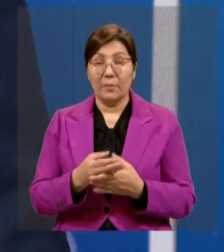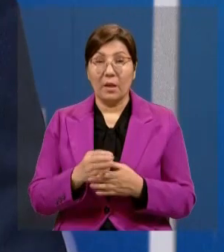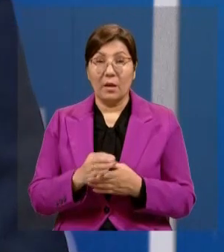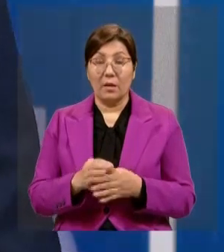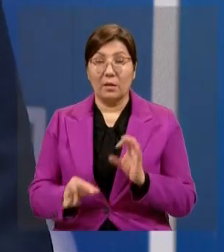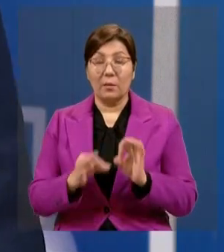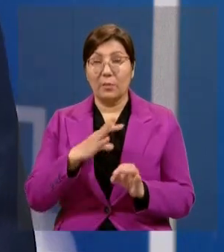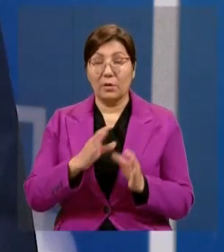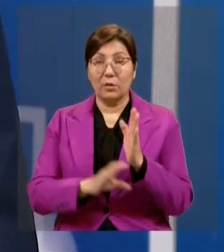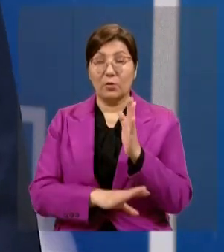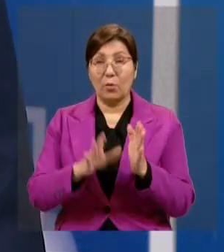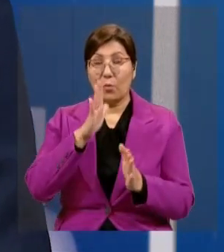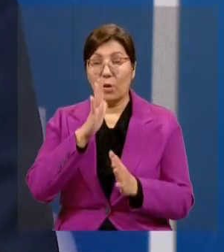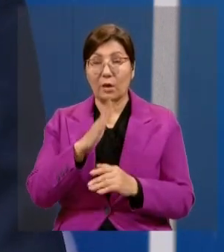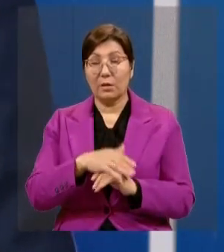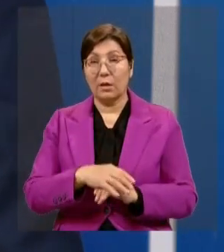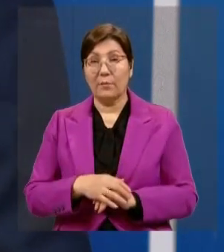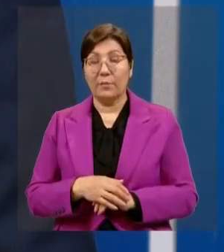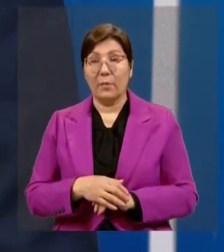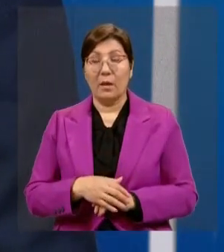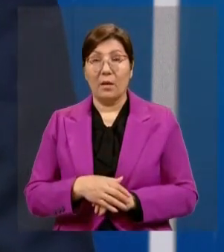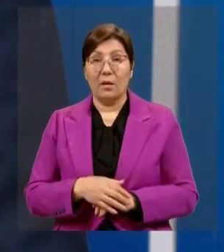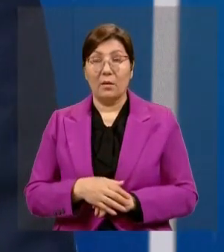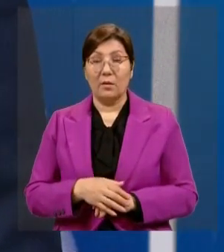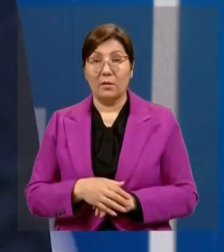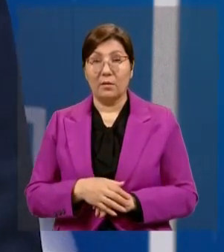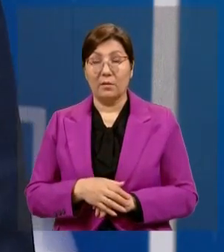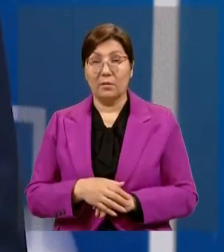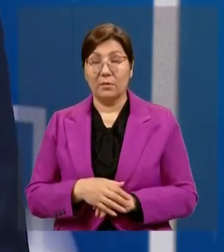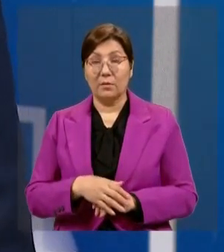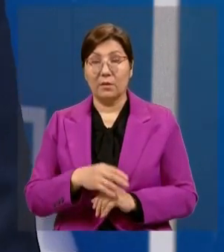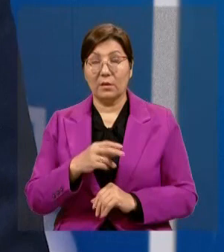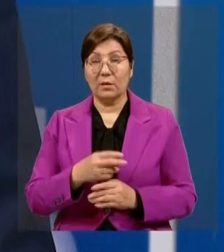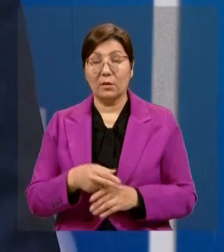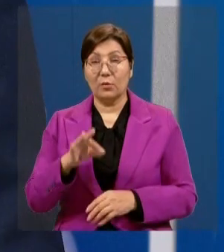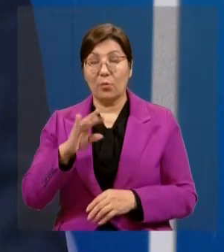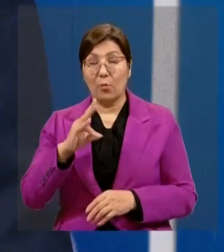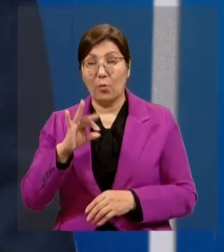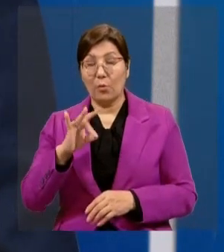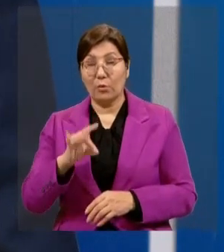елімізде кейін қызу талқыға түсіп жатыр ғой. Егер келісім берген